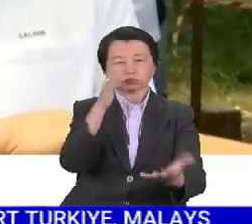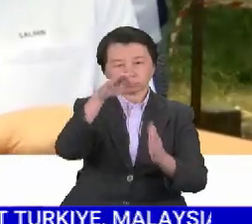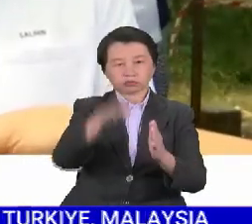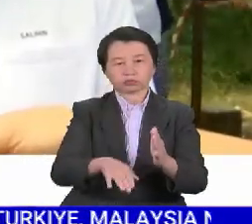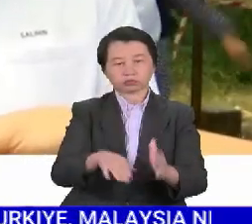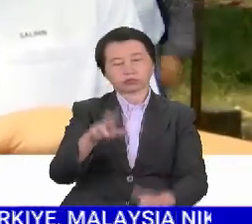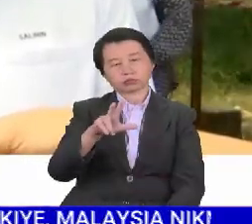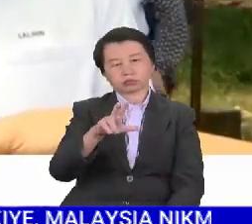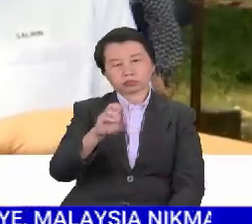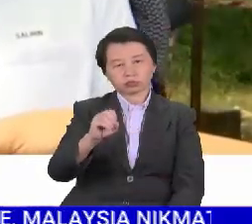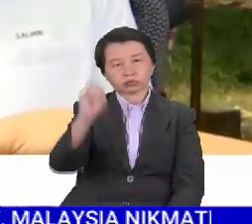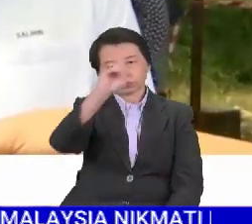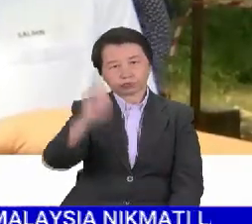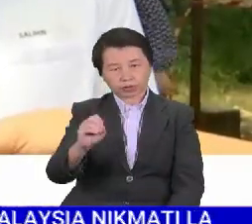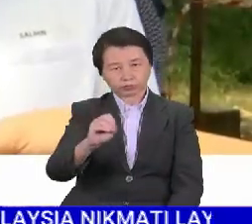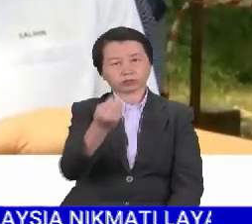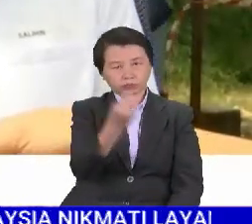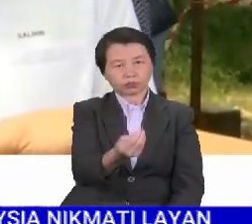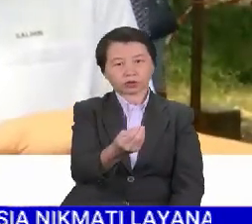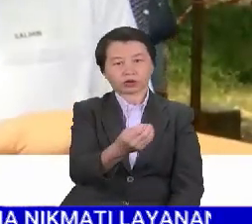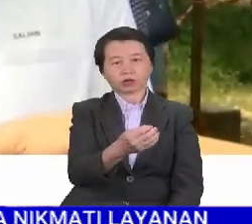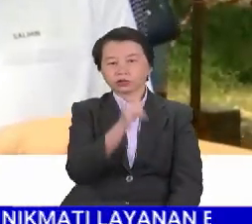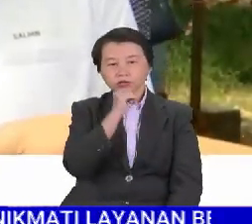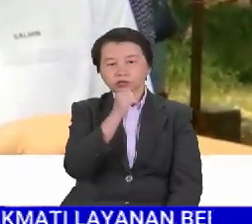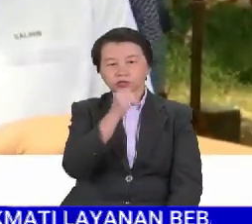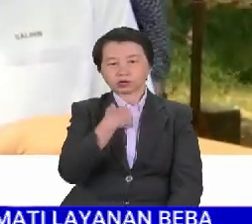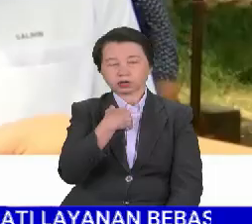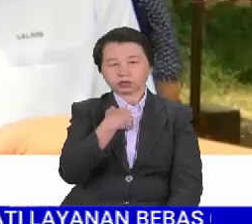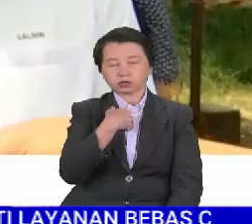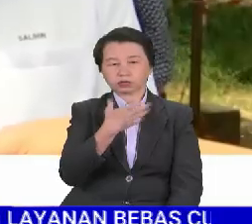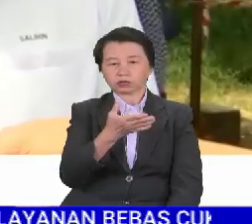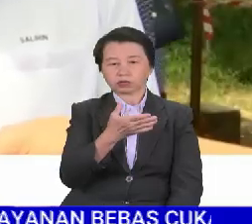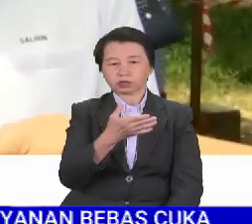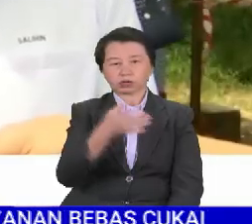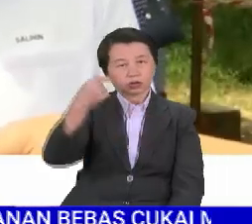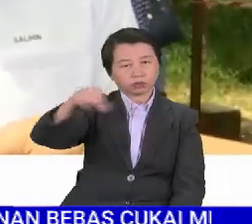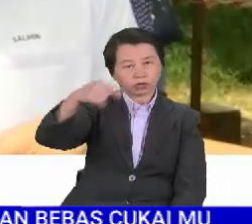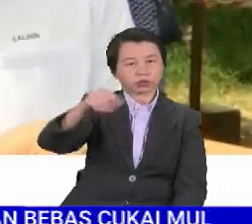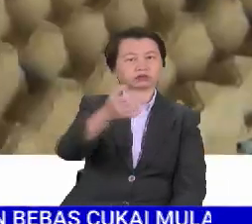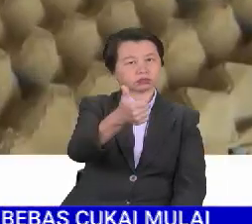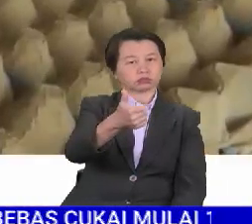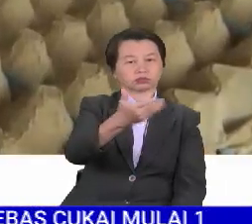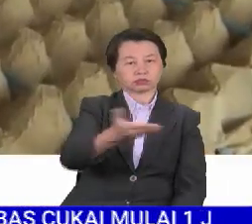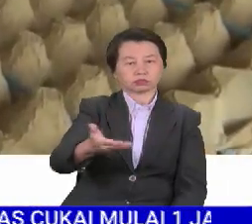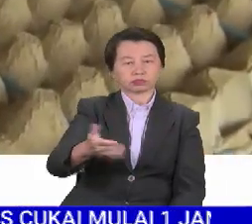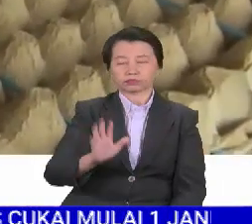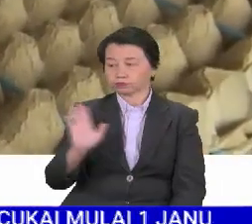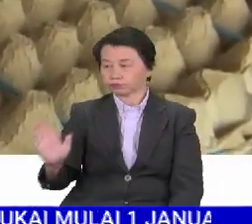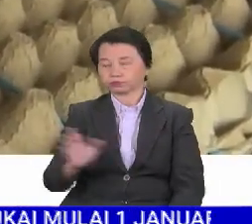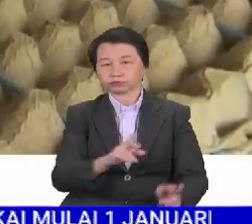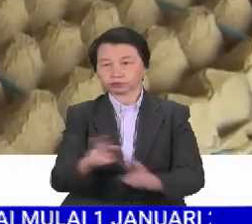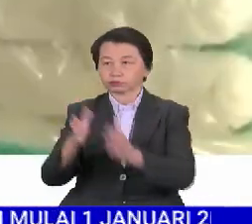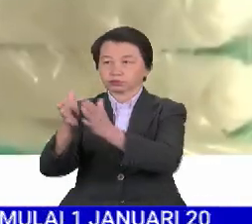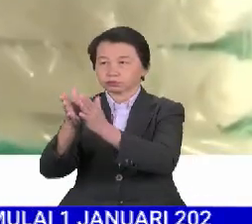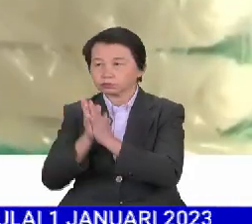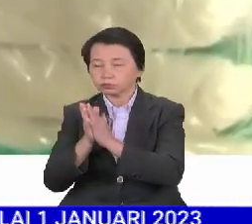pada 30% harga asal dengan tidak mengkompromikan kualiti harga, kualiti barang. Beliau merancang untuk